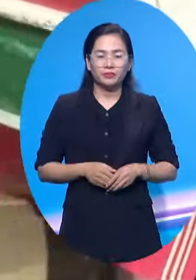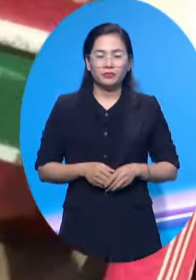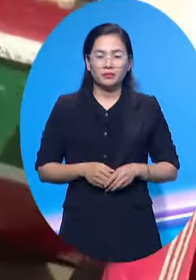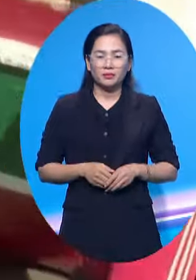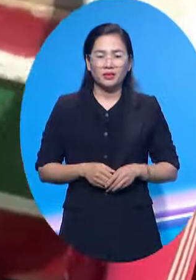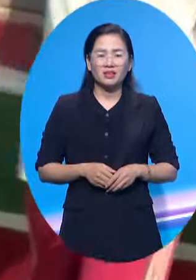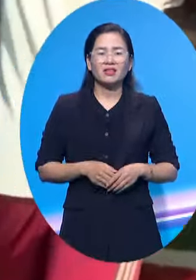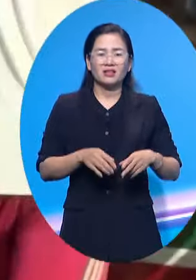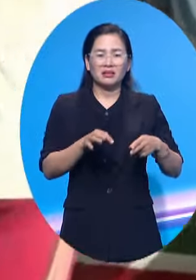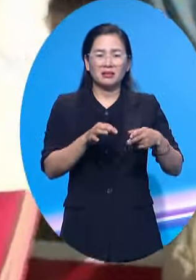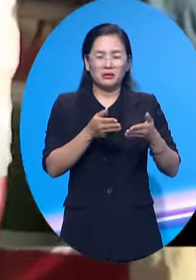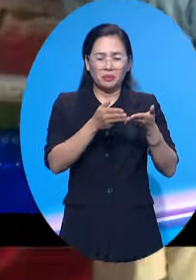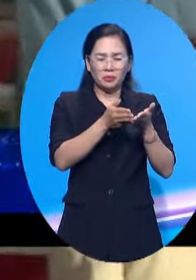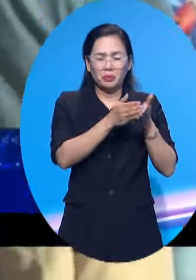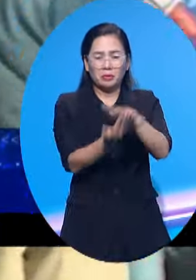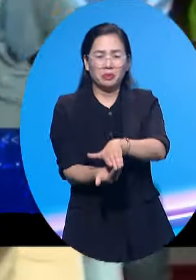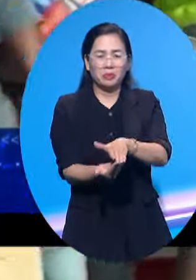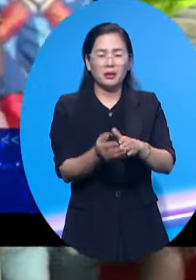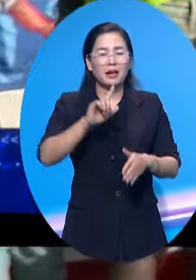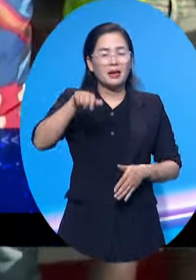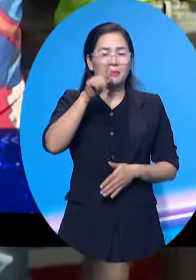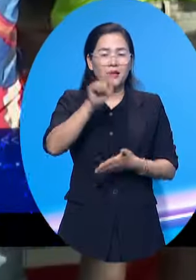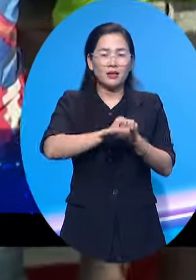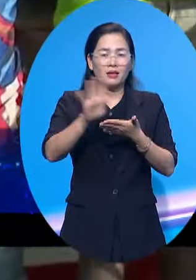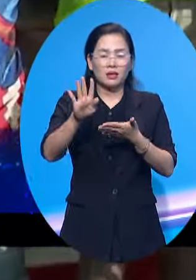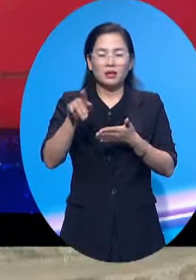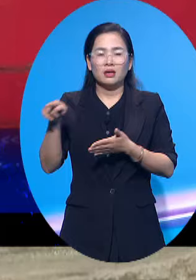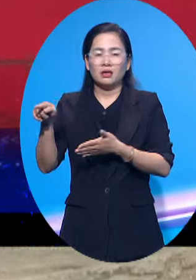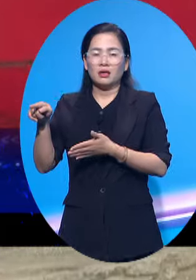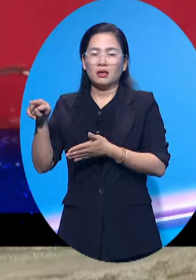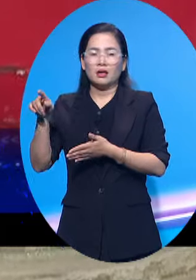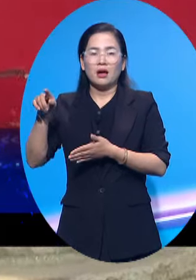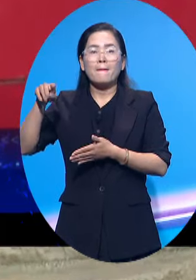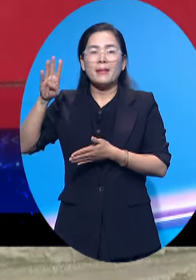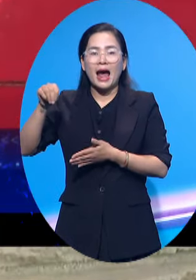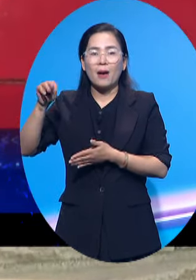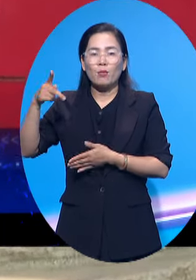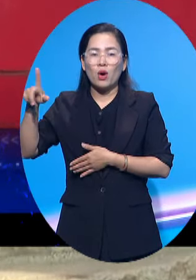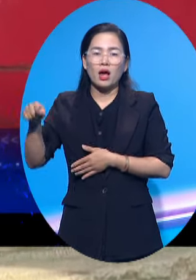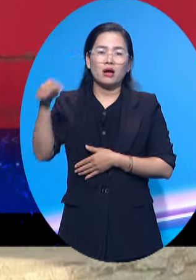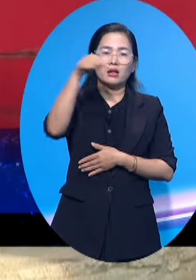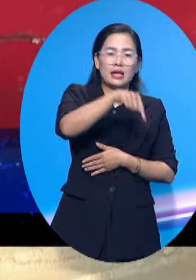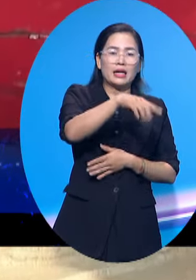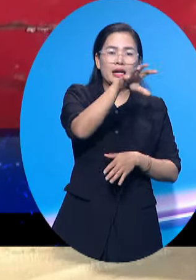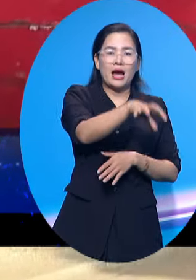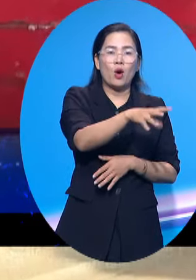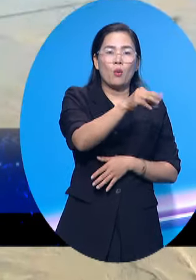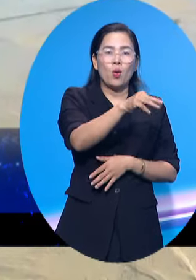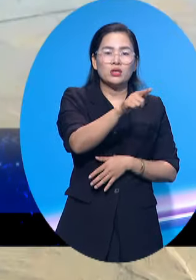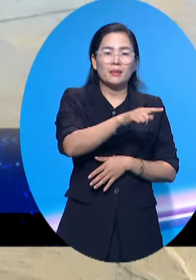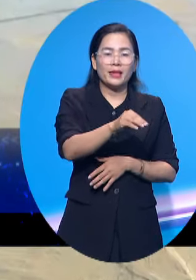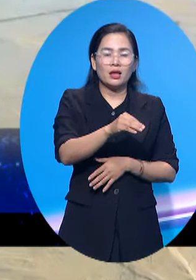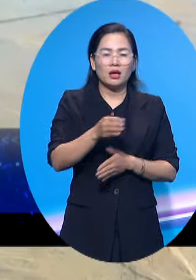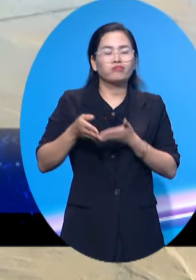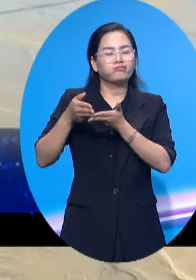Vụ việc xảy ra trong ngày 7 tháng 4 khi chiếc thuyền đang đi từ tỉnh Nampula đến đảo Mozambique. Đây là một chiếc thuyền đánh cá bằng gỗ, không